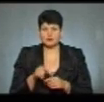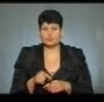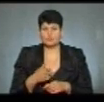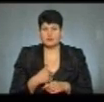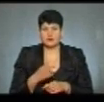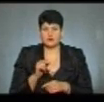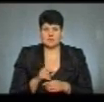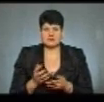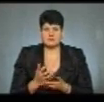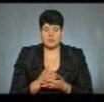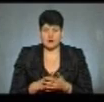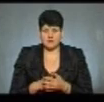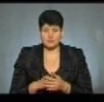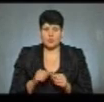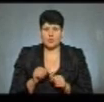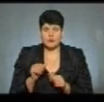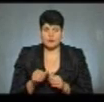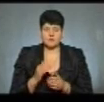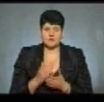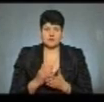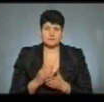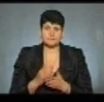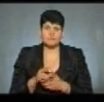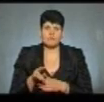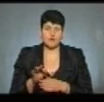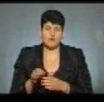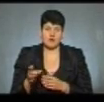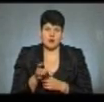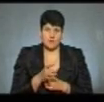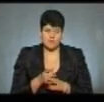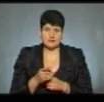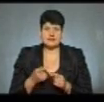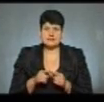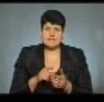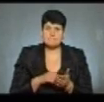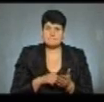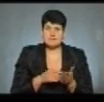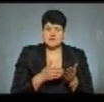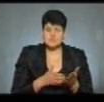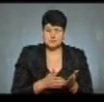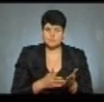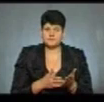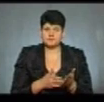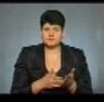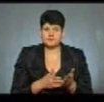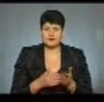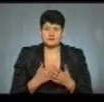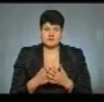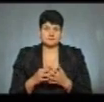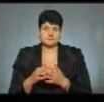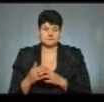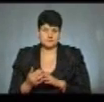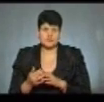і збираємо. Тобто окремо йде по району. Тобто це і місто, і наприклад, населені пункти